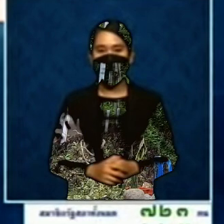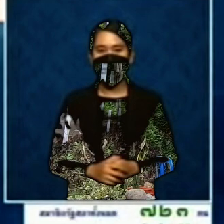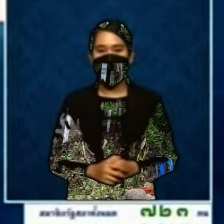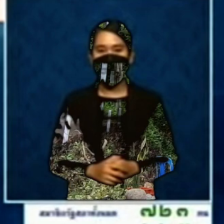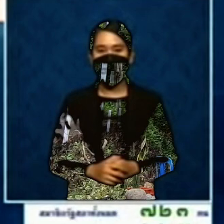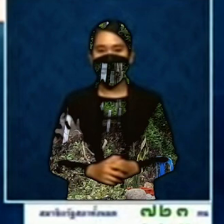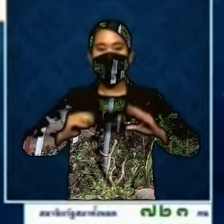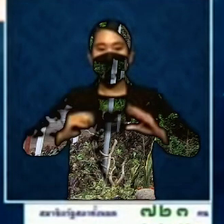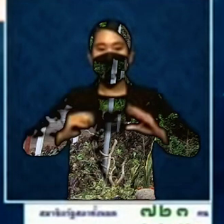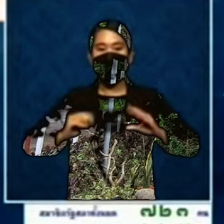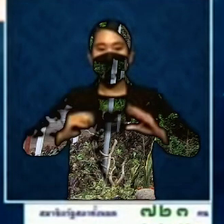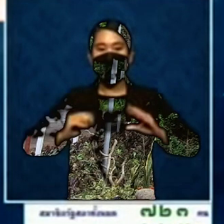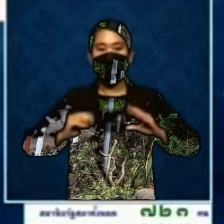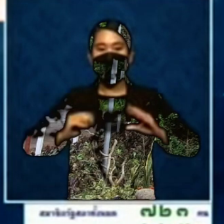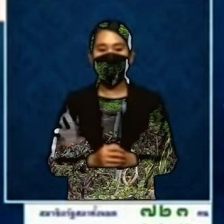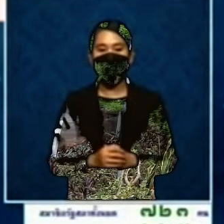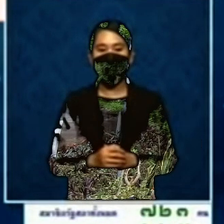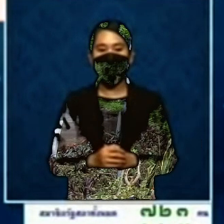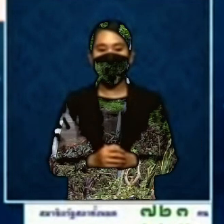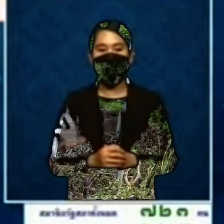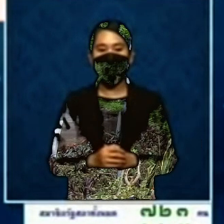ไม่รับหลักการครับ